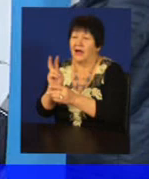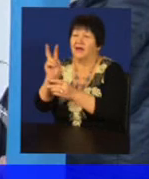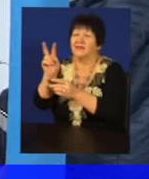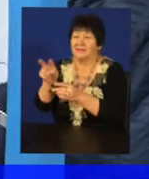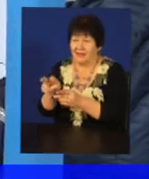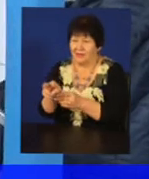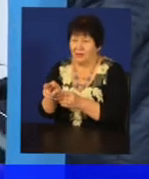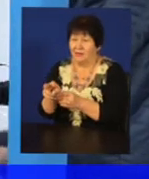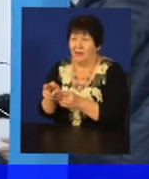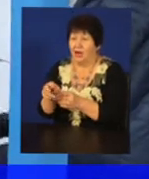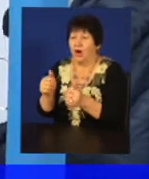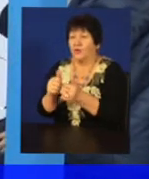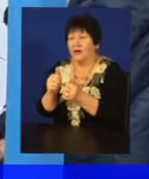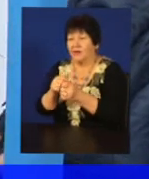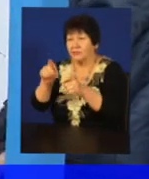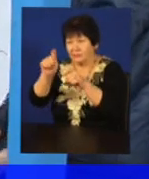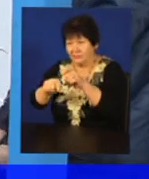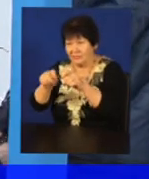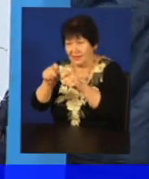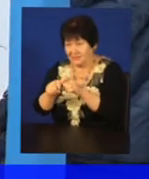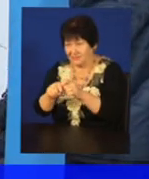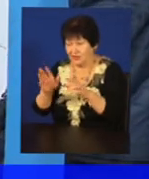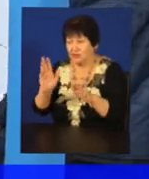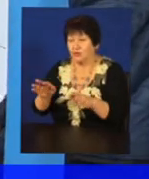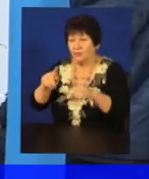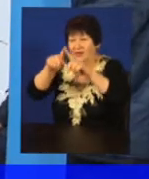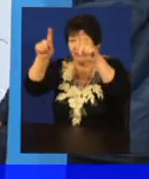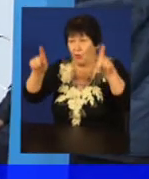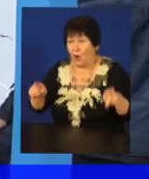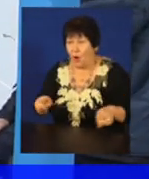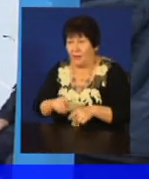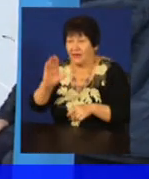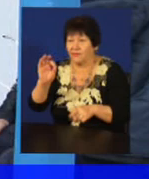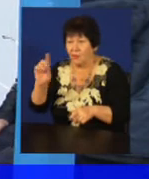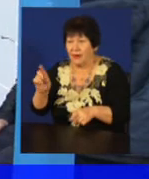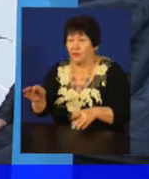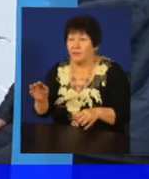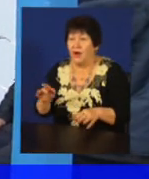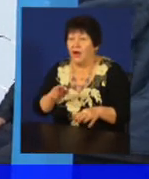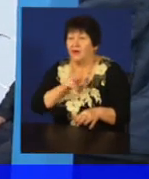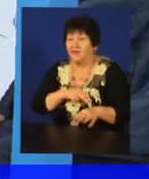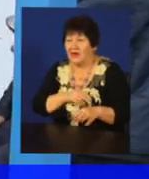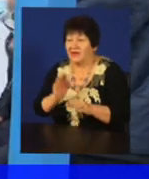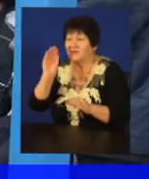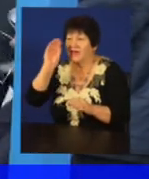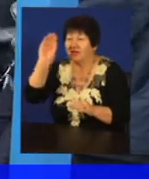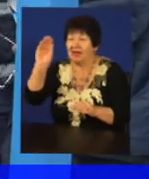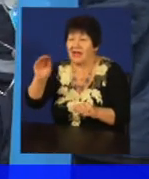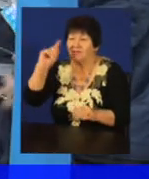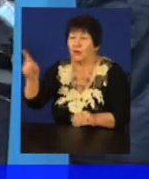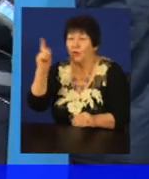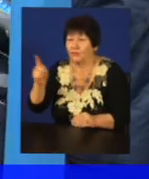între colegul, să verifice cum e soba, cum funcționează, să fiți atenți, se instalează